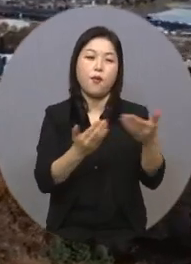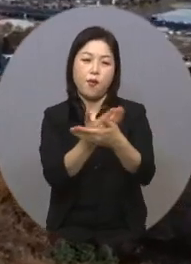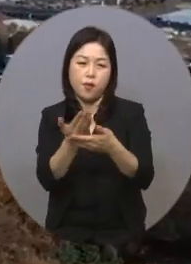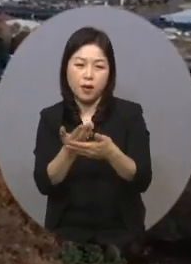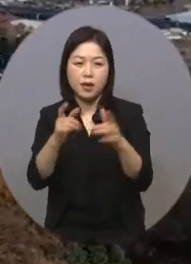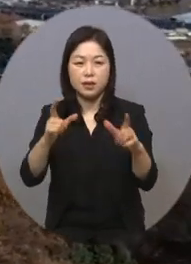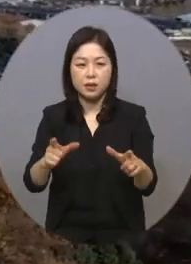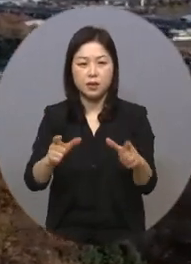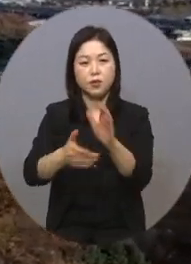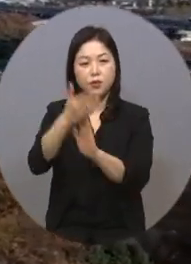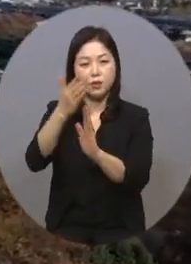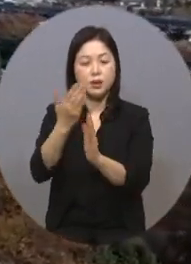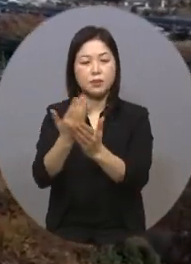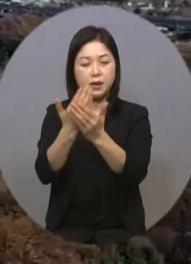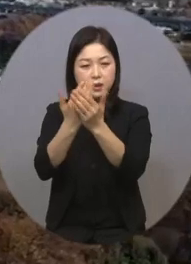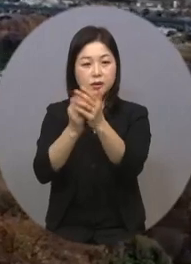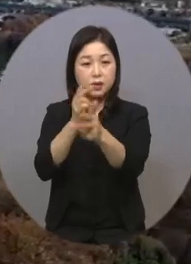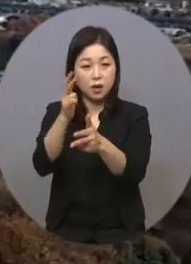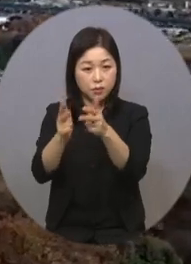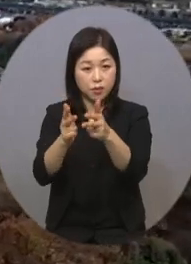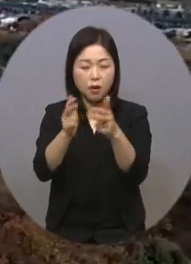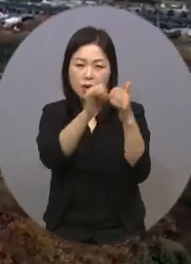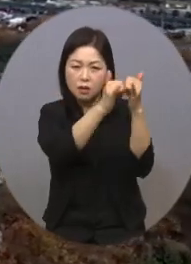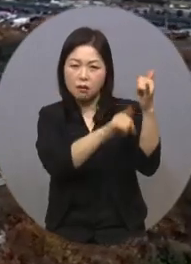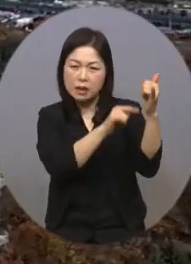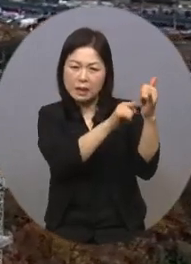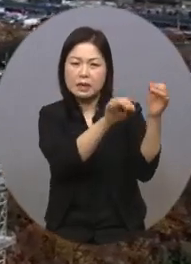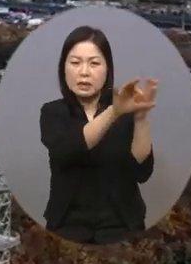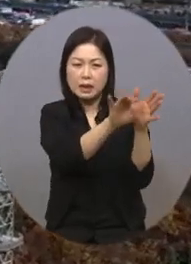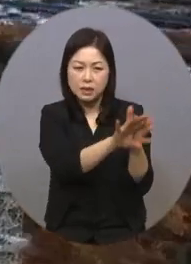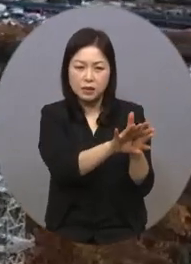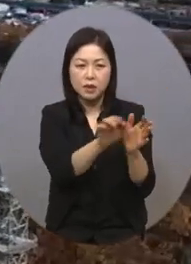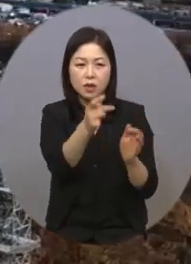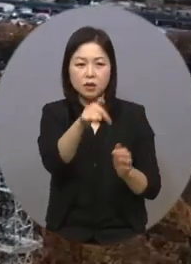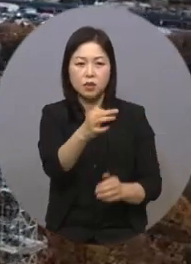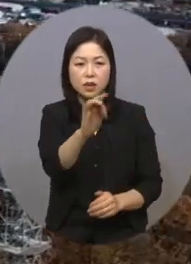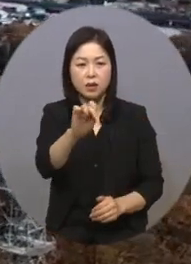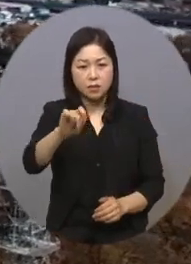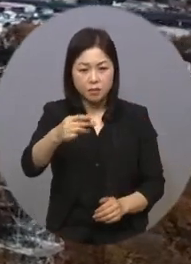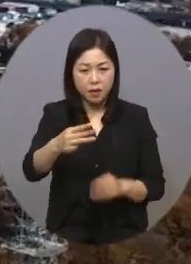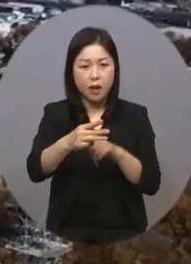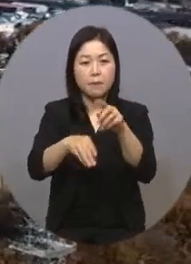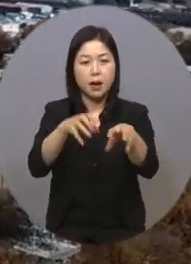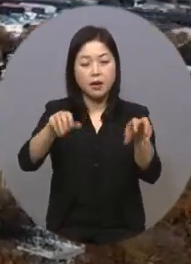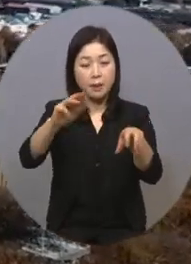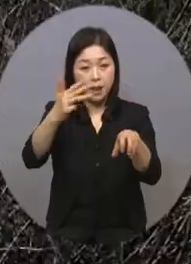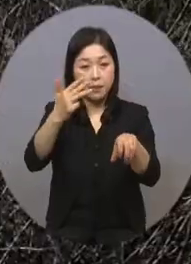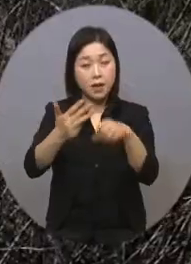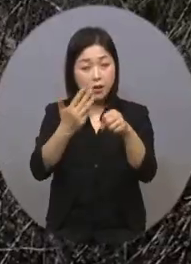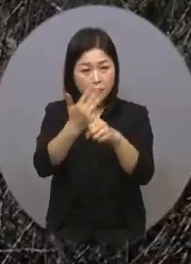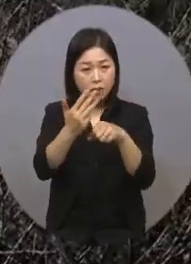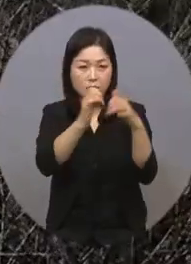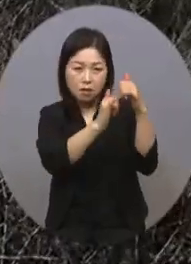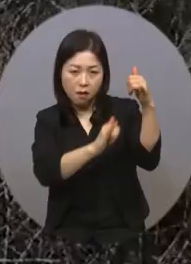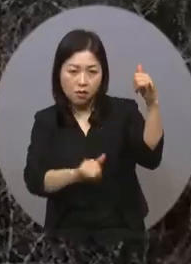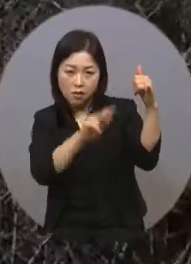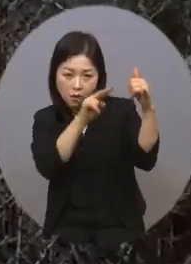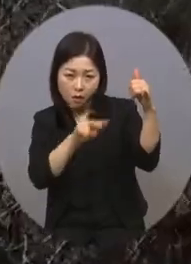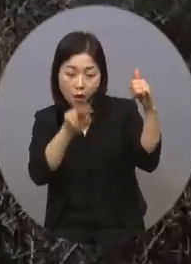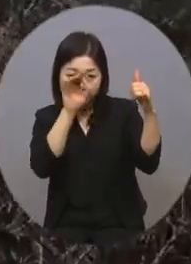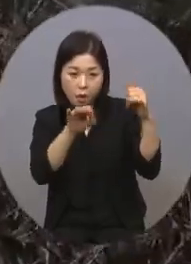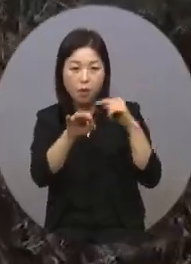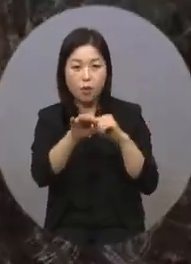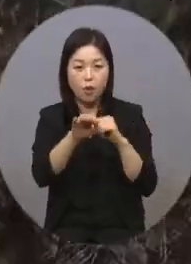도시개발 사업으로 역사 속으로 곧 사라질 녹양뻘 마을 800년의 역사를 조명하며 마을의 브랜드화